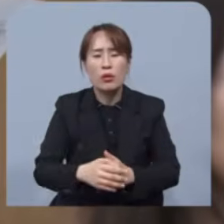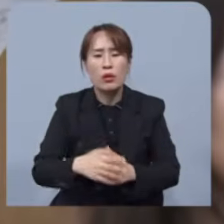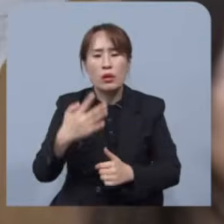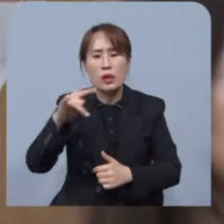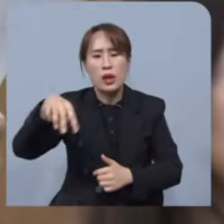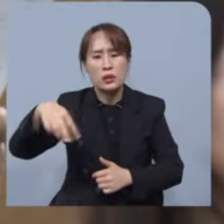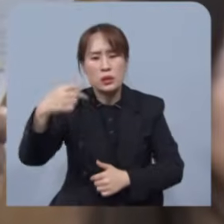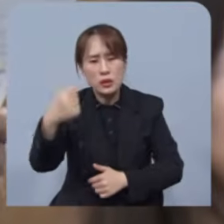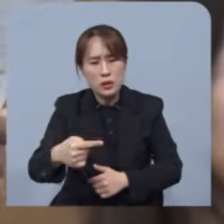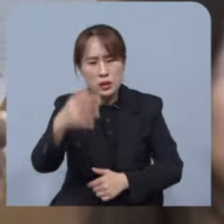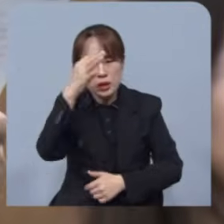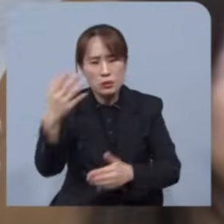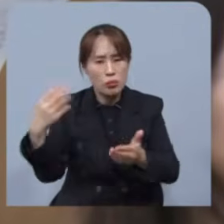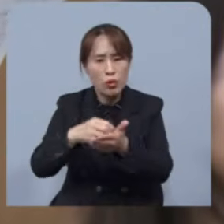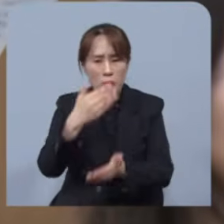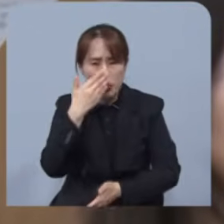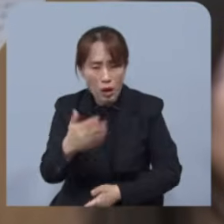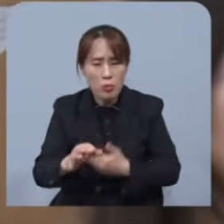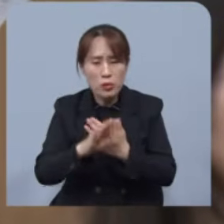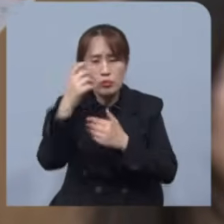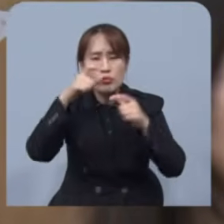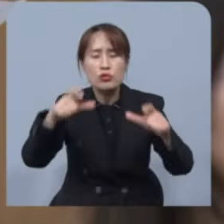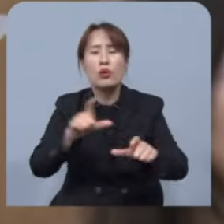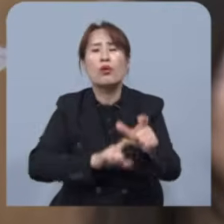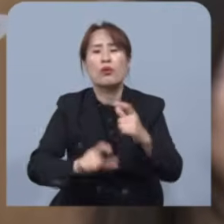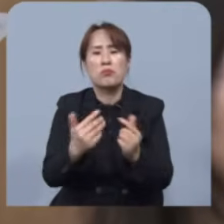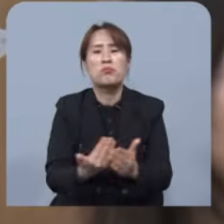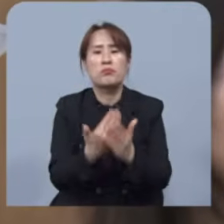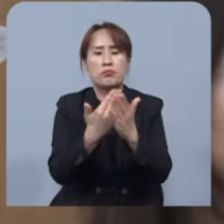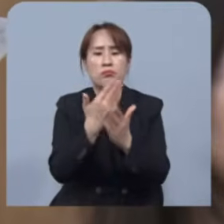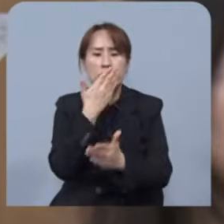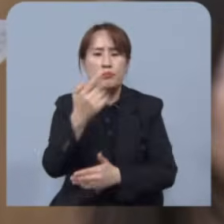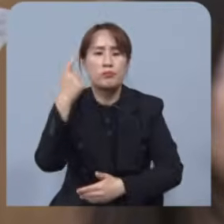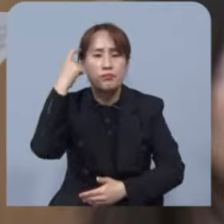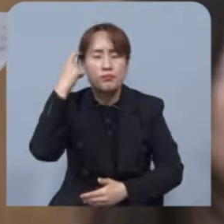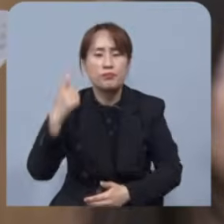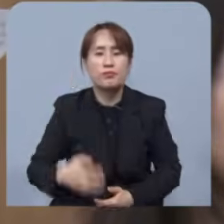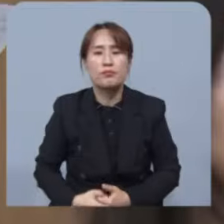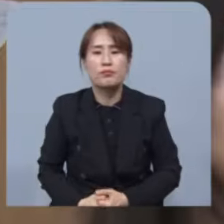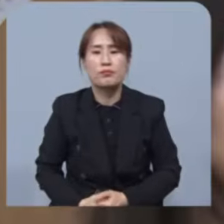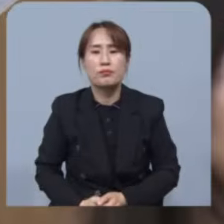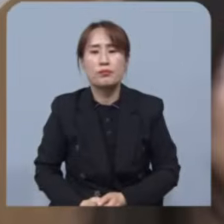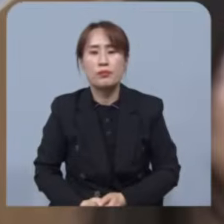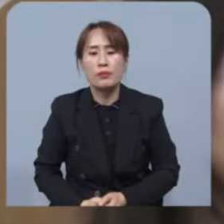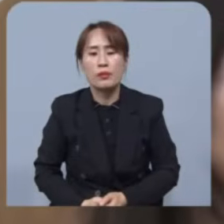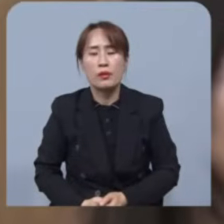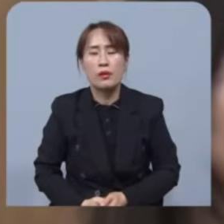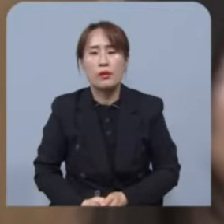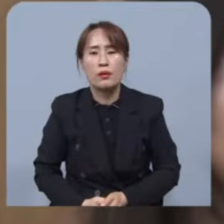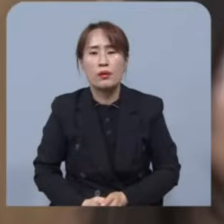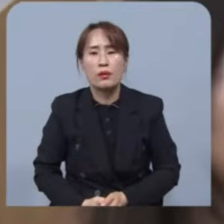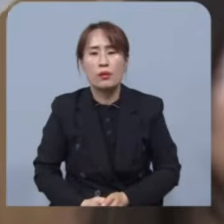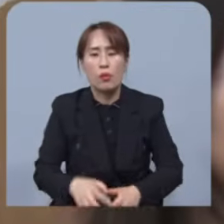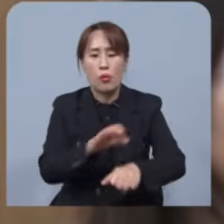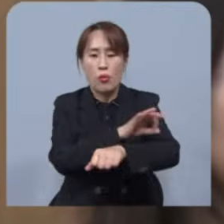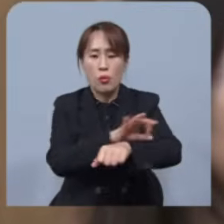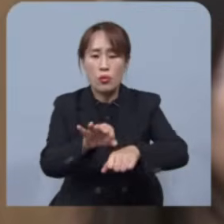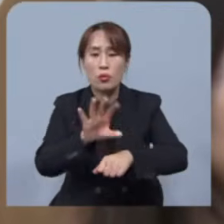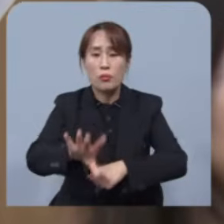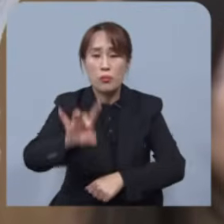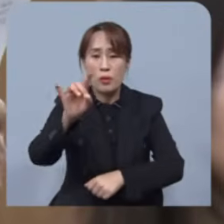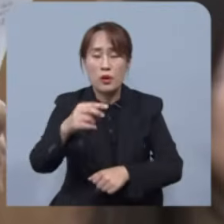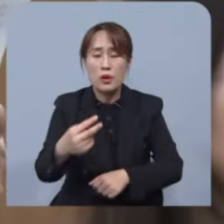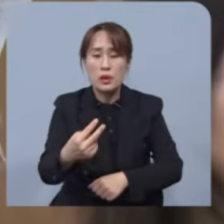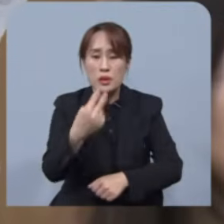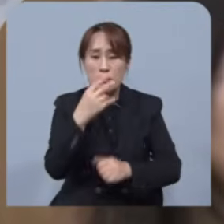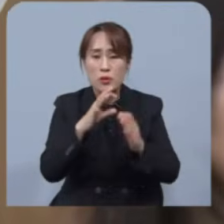테스트베드의 기능이 더해지면 충북이 한 단계 더 도약할 수 있다고 생각합니다. 다시 말해서 오송을 일단은